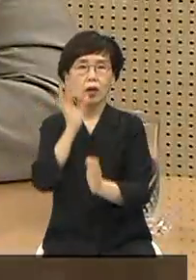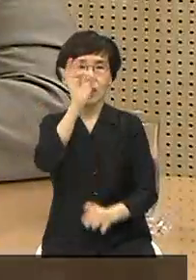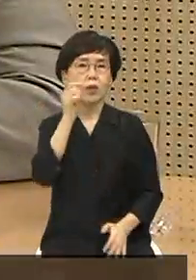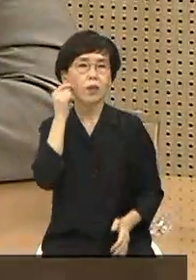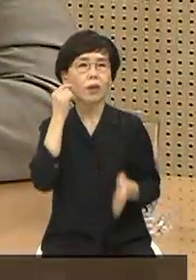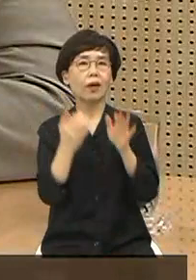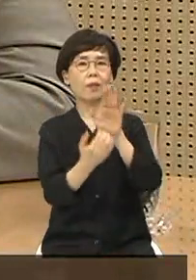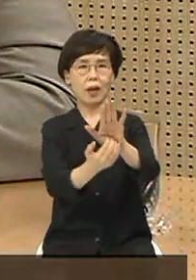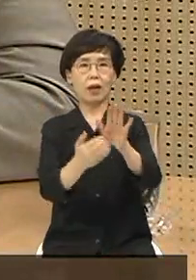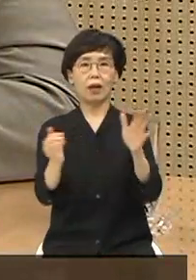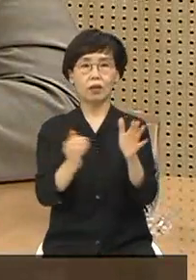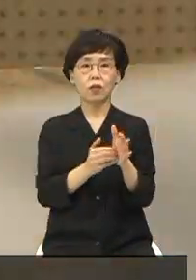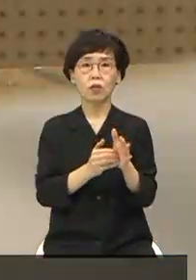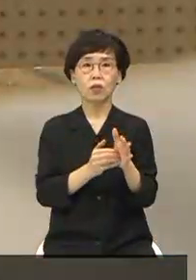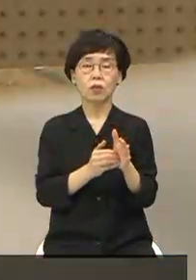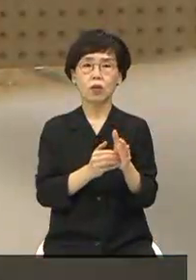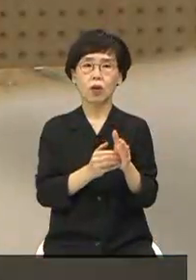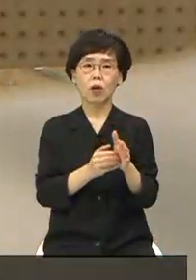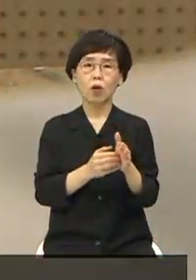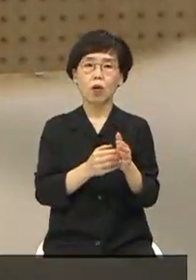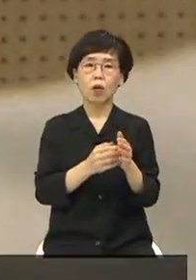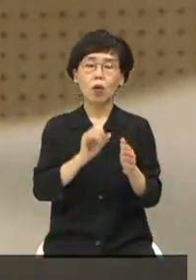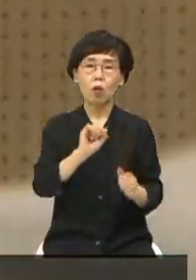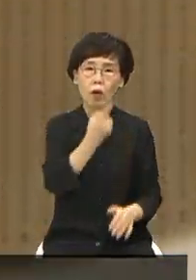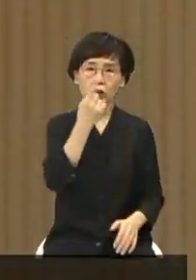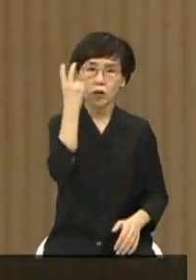없도록 차단 조치했으며 원인 조사를 통해